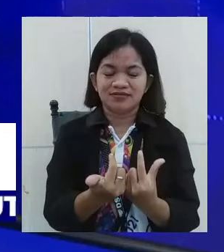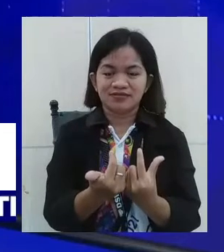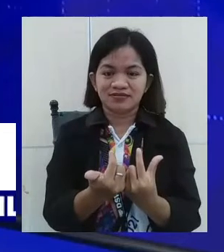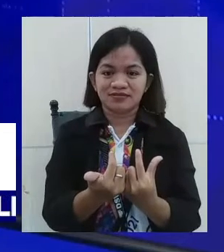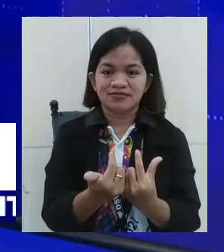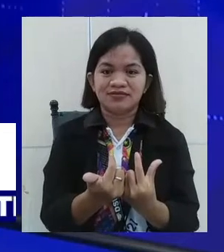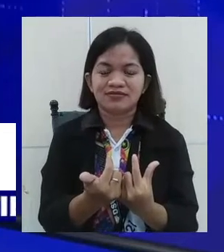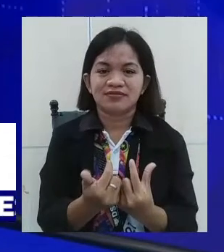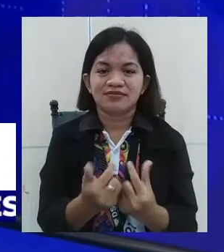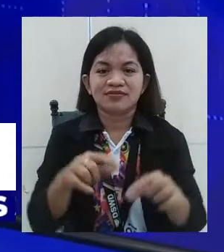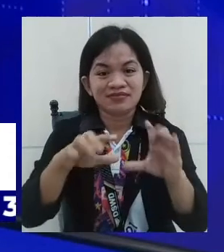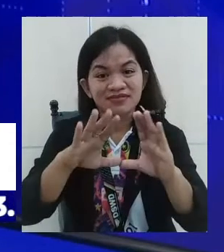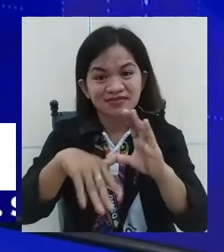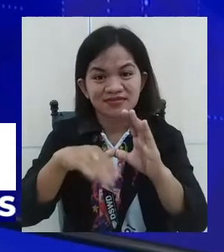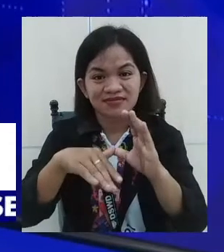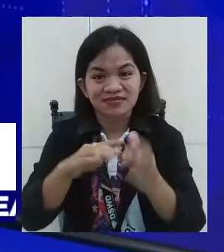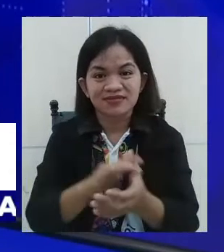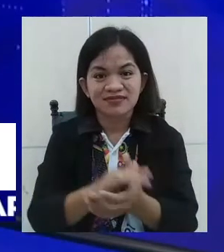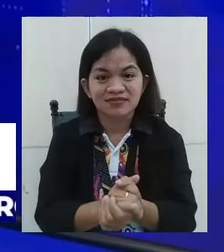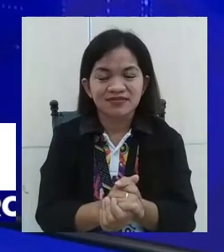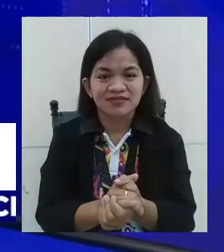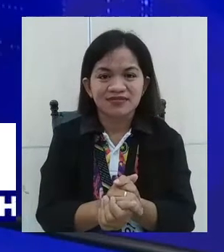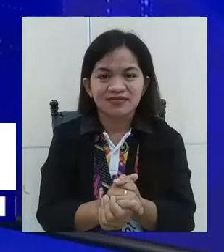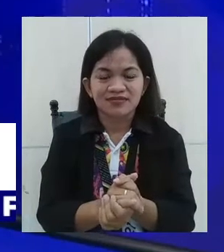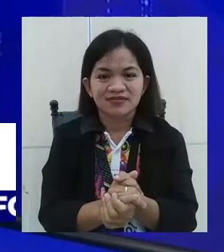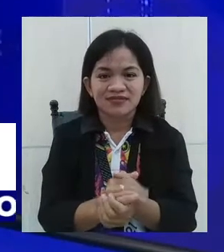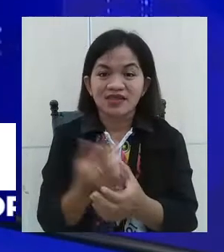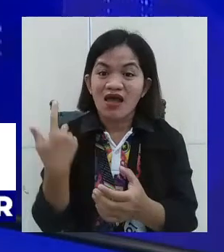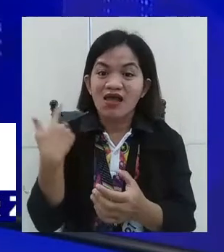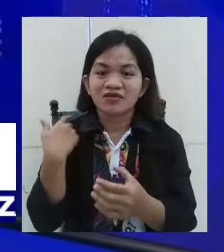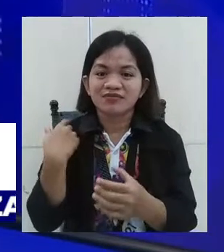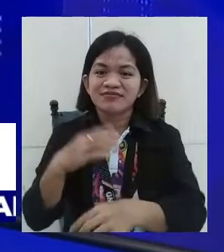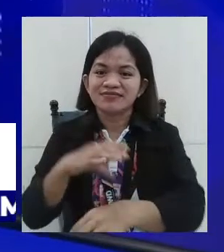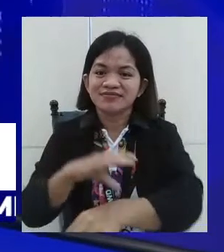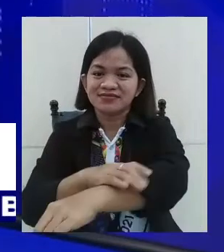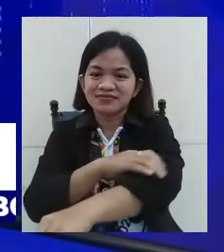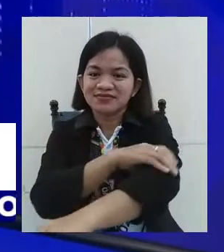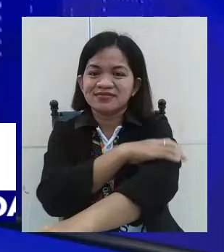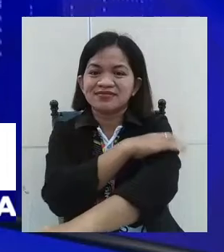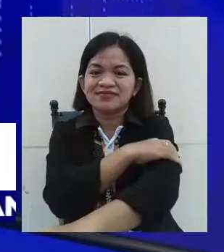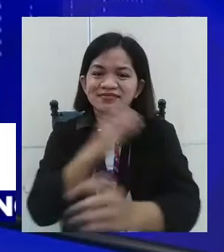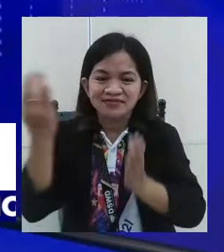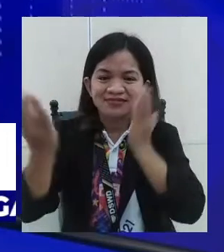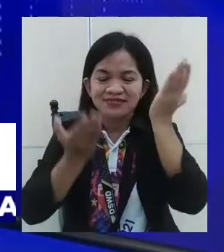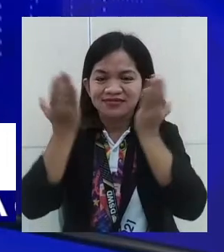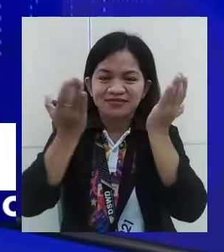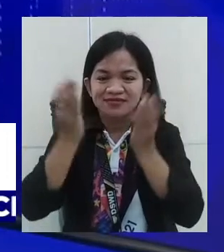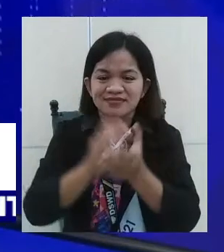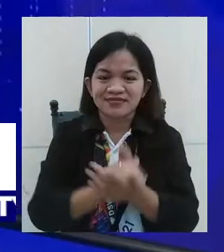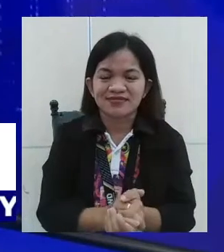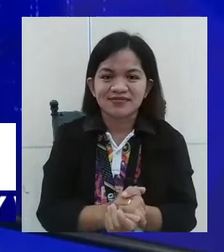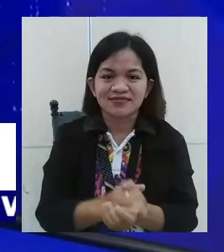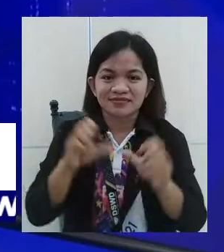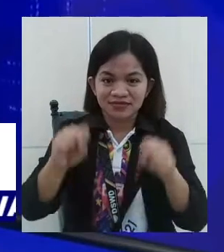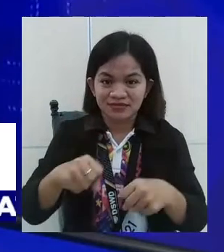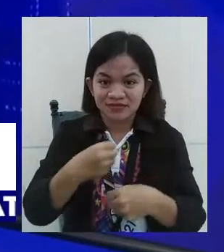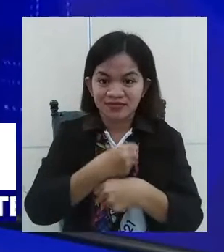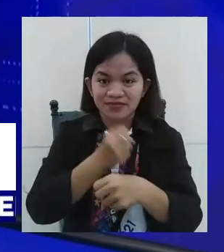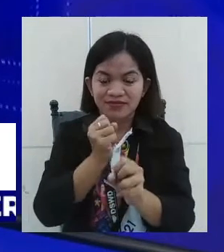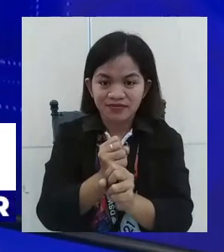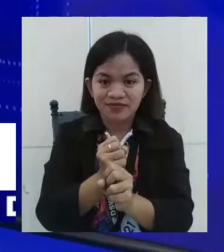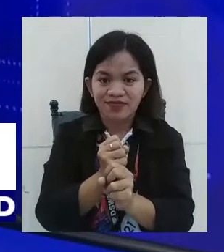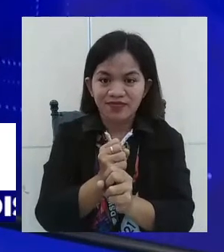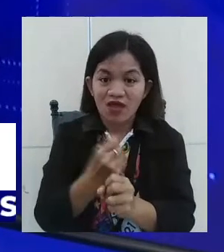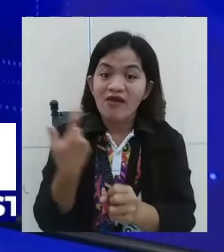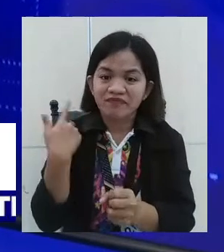they are actually rendering massage service, which is in effect making them also as well earned, di ba?